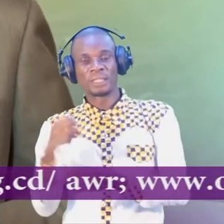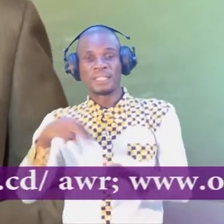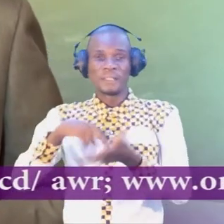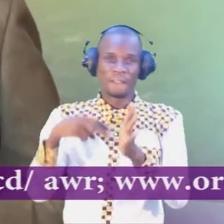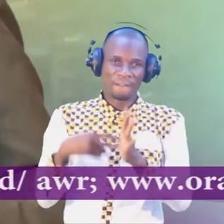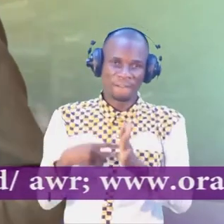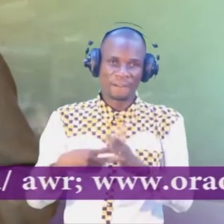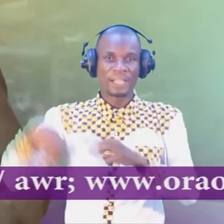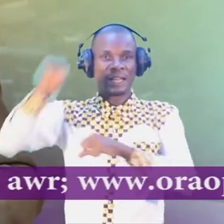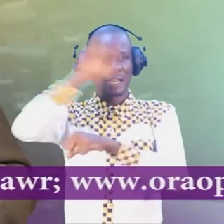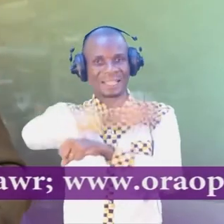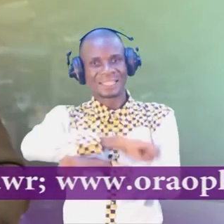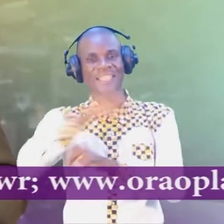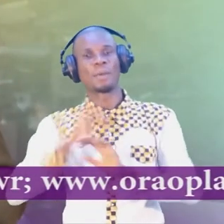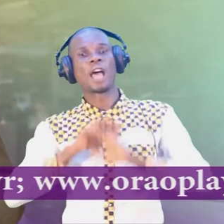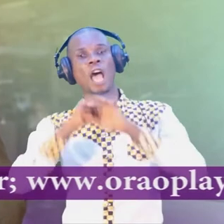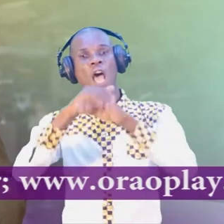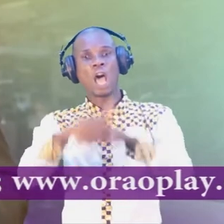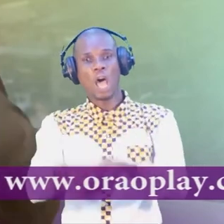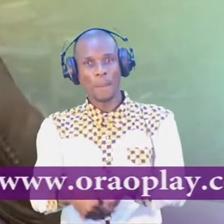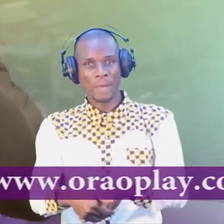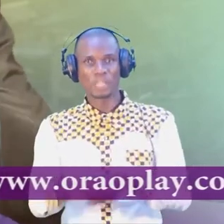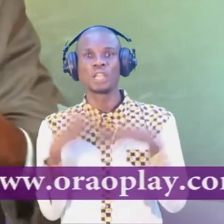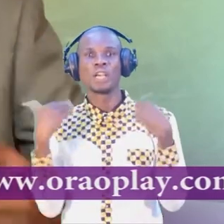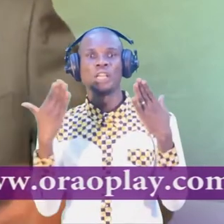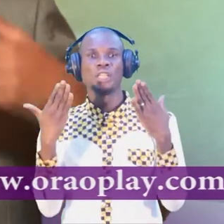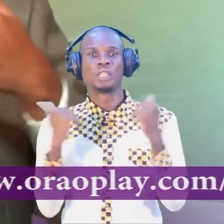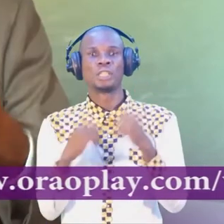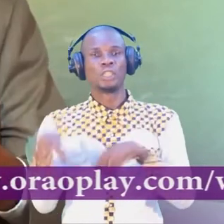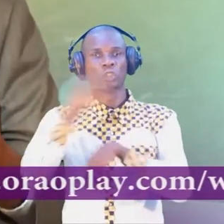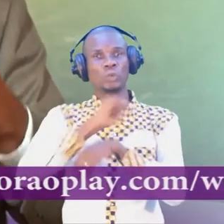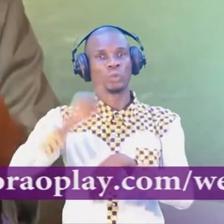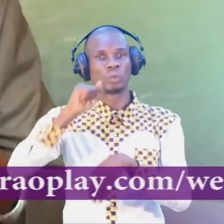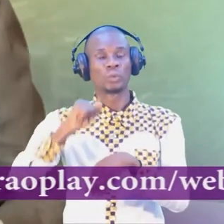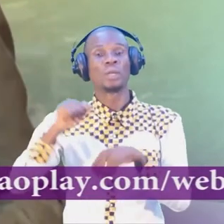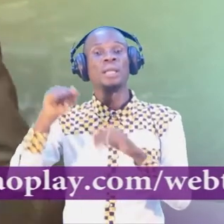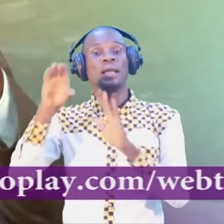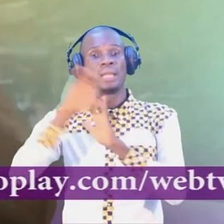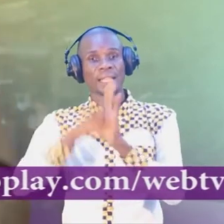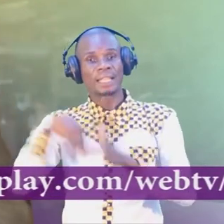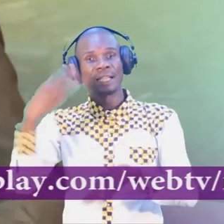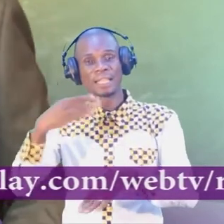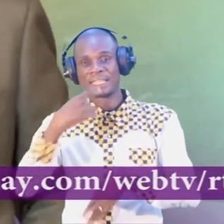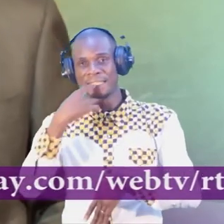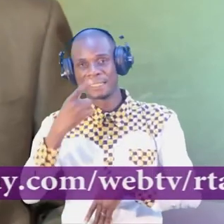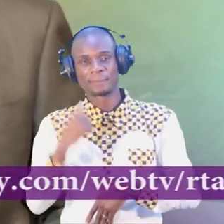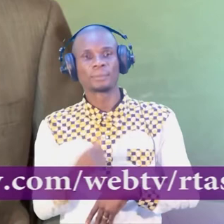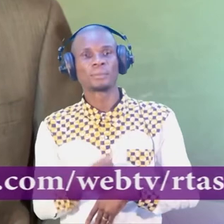mwana wa Adamu ndiye Bwana wa sabato. Kwa maneno mengine, sabato ni yake, ni siku